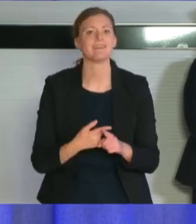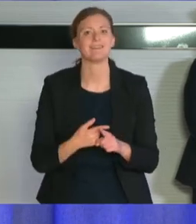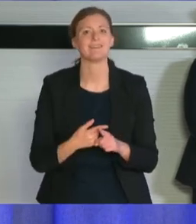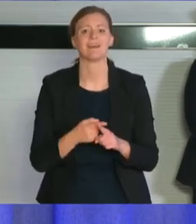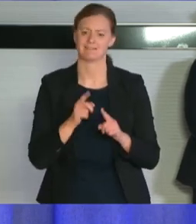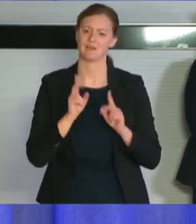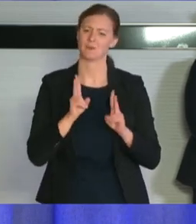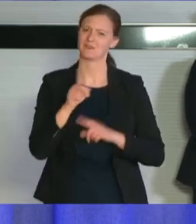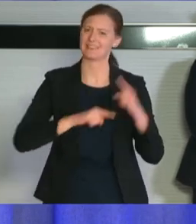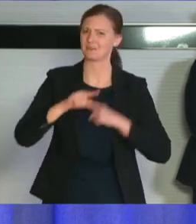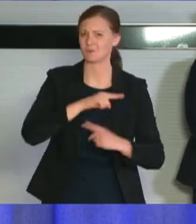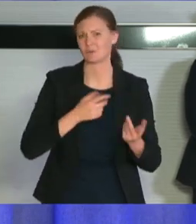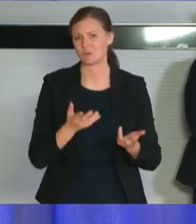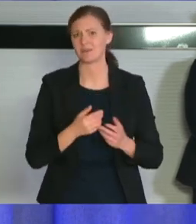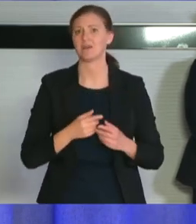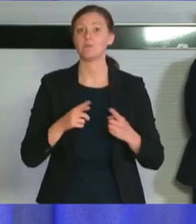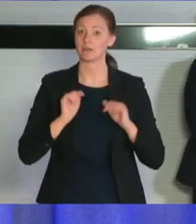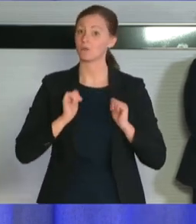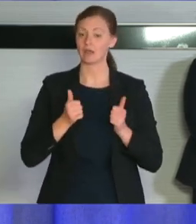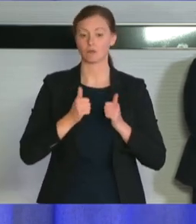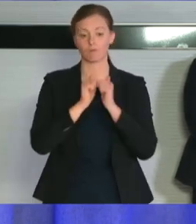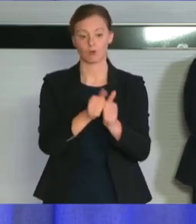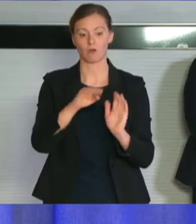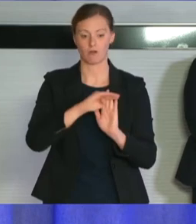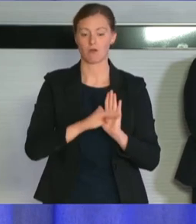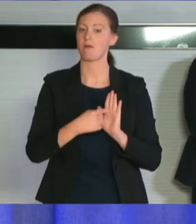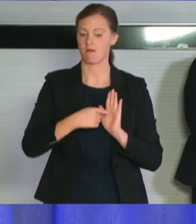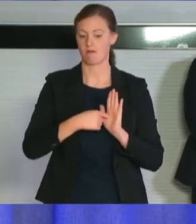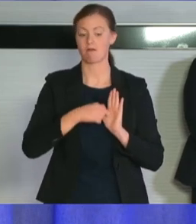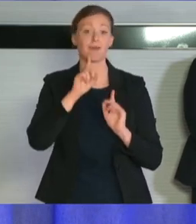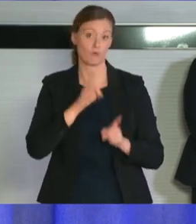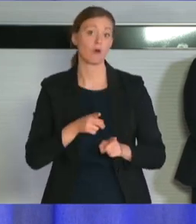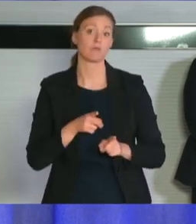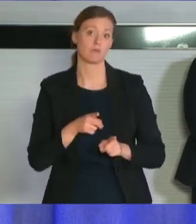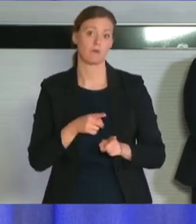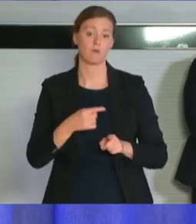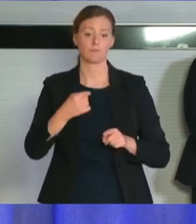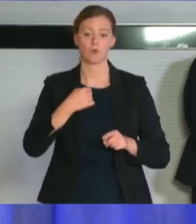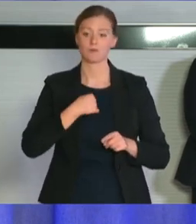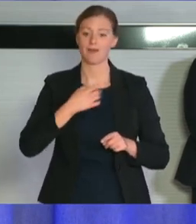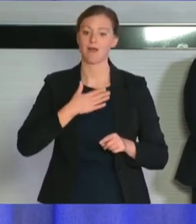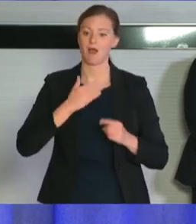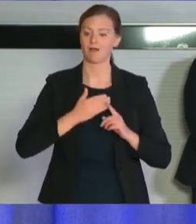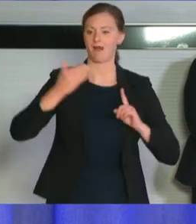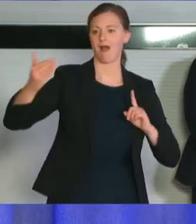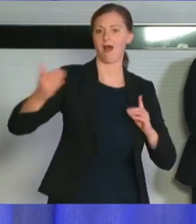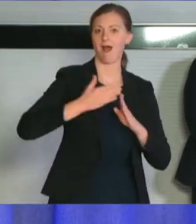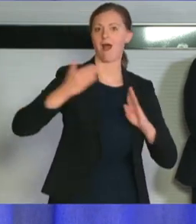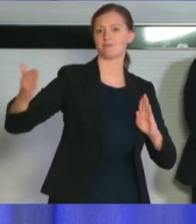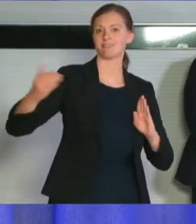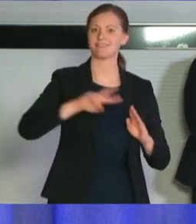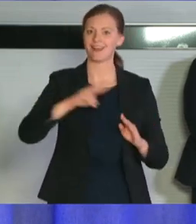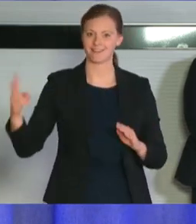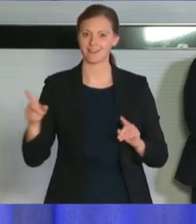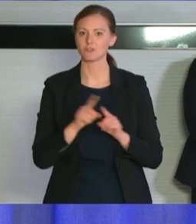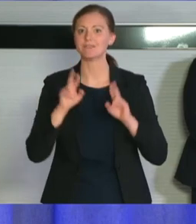også en diskusjon. Men det er jo greit å følge de rådene som er. Og så holder jeg god armlengdesavstand til alle andre på samme måte